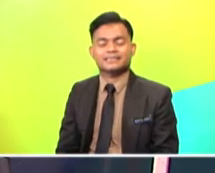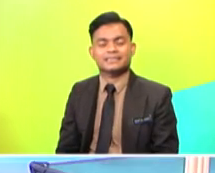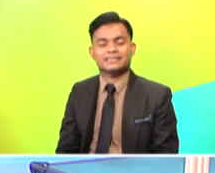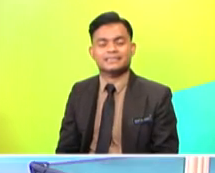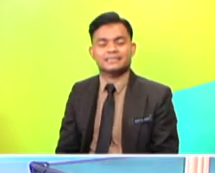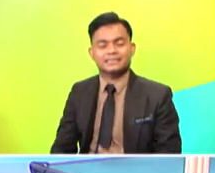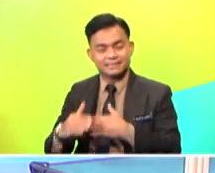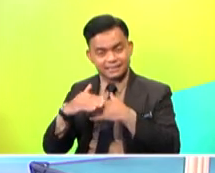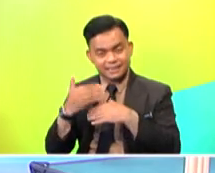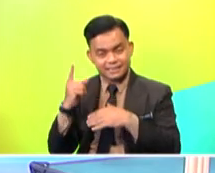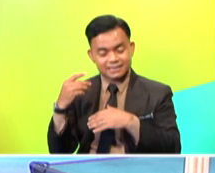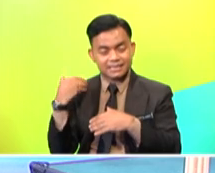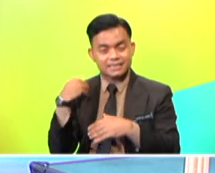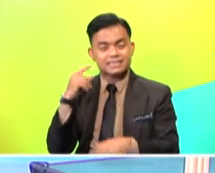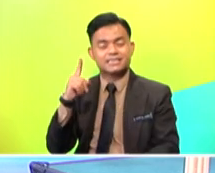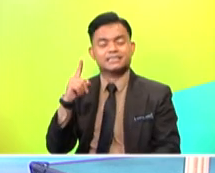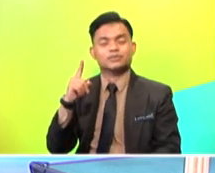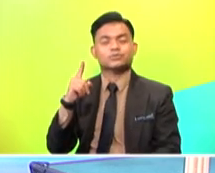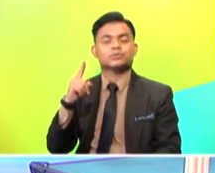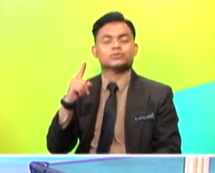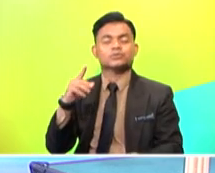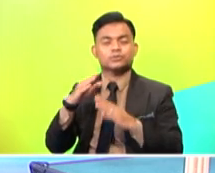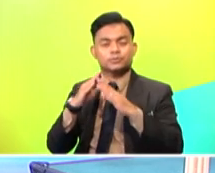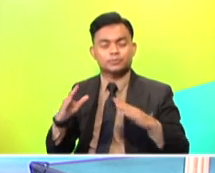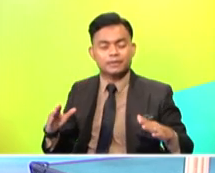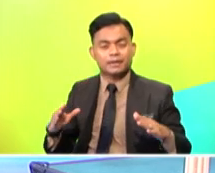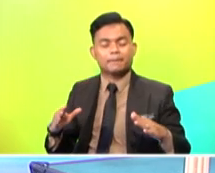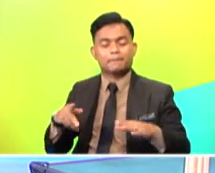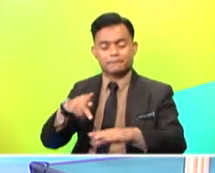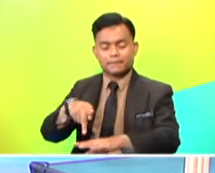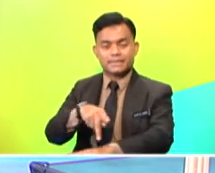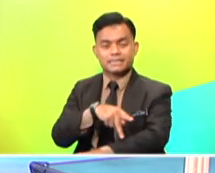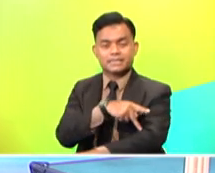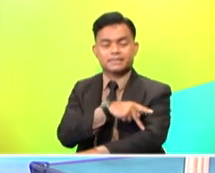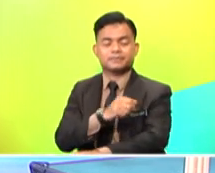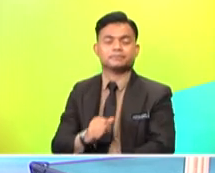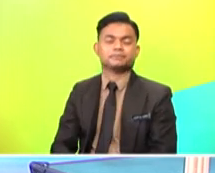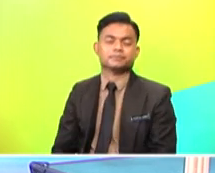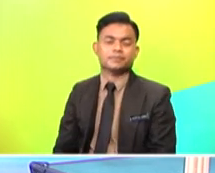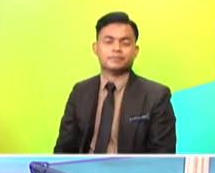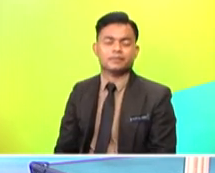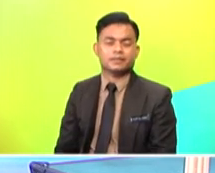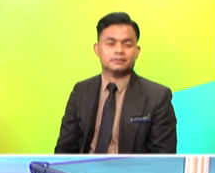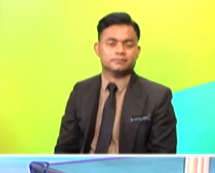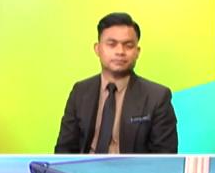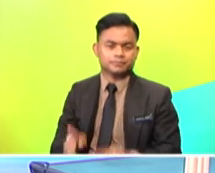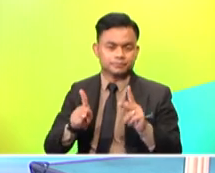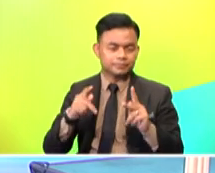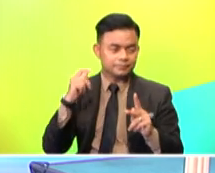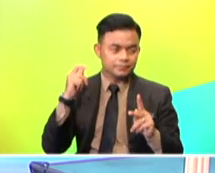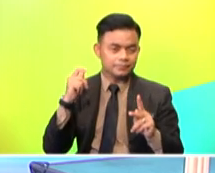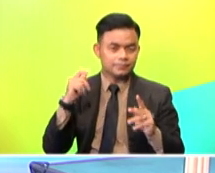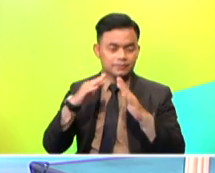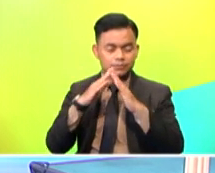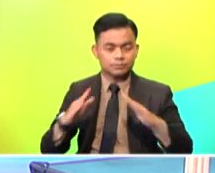Tinggal satu je lagi. Rumah panjang semestinya di sini. Okey, cikgu. Ifan nak tanyalah cikgu kan. Kalau tadi, kalau rumah teres tu kita